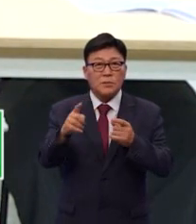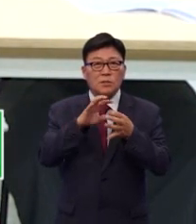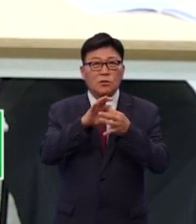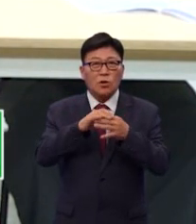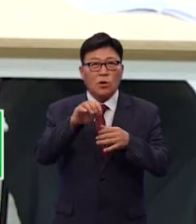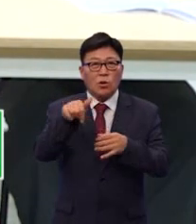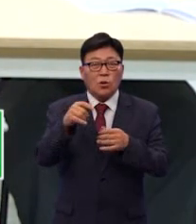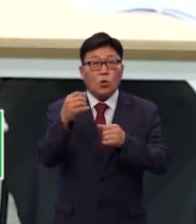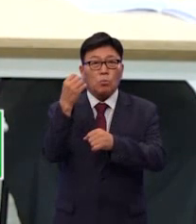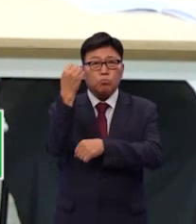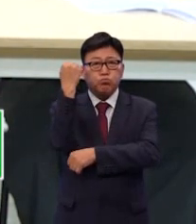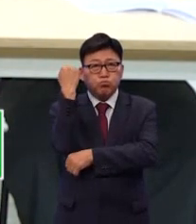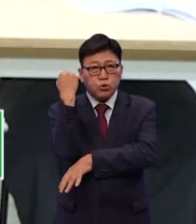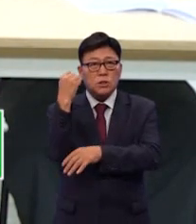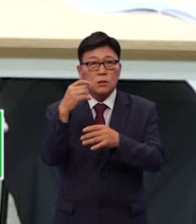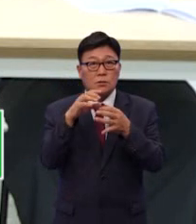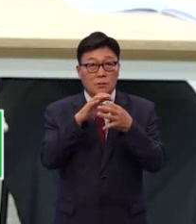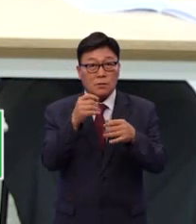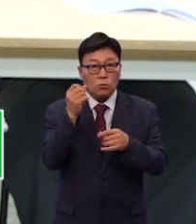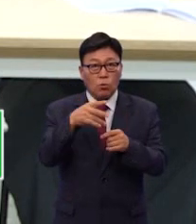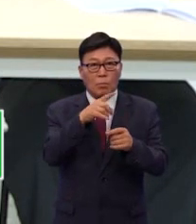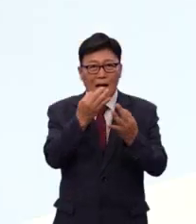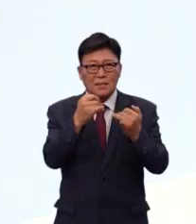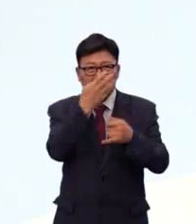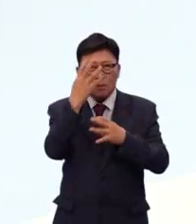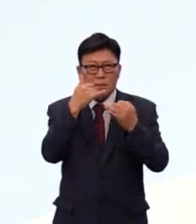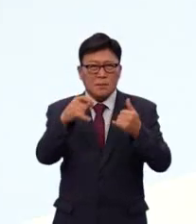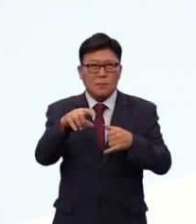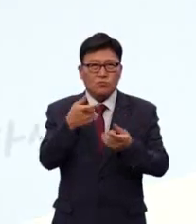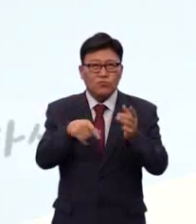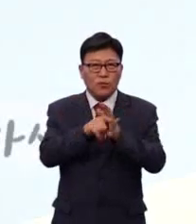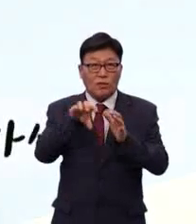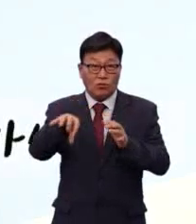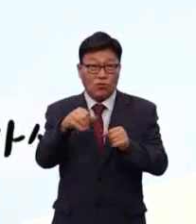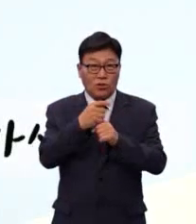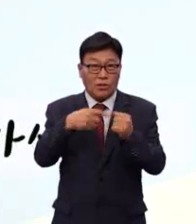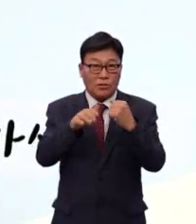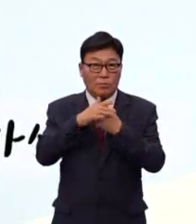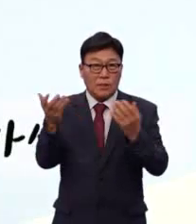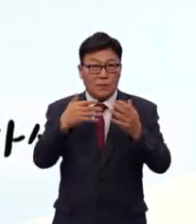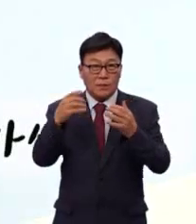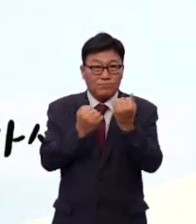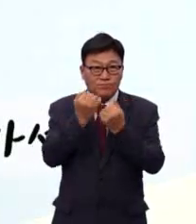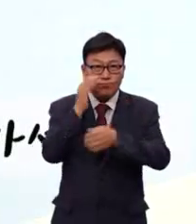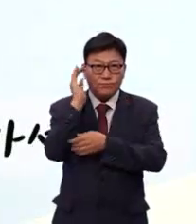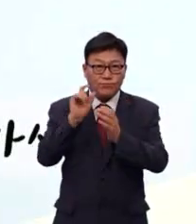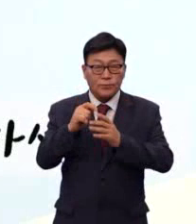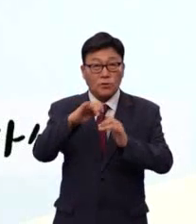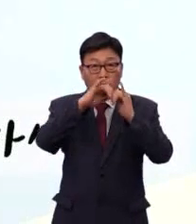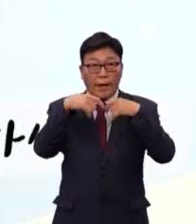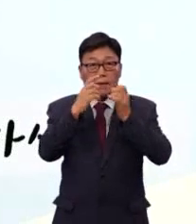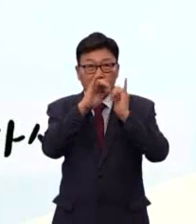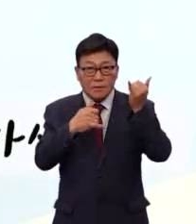뿌리를 비롯한 많은 청년들을 위한 공간들이 있습니다. 그래서 취업특강부터 이력서, 또 자기소개서